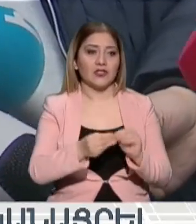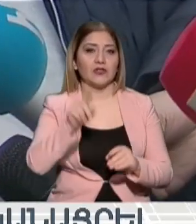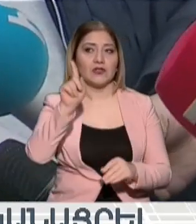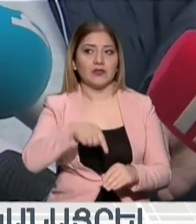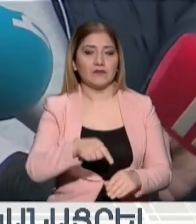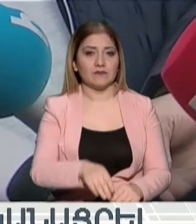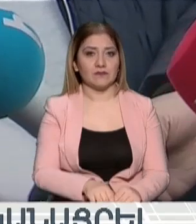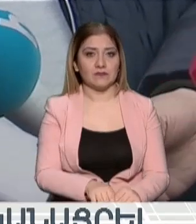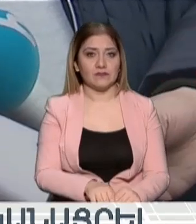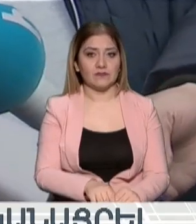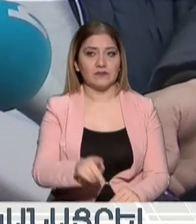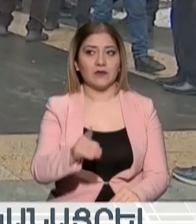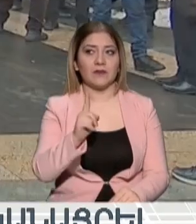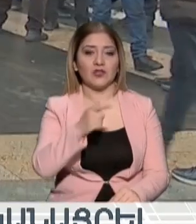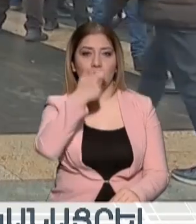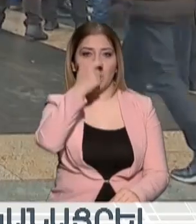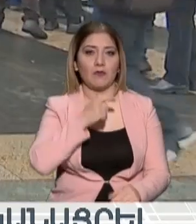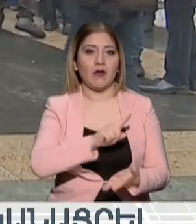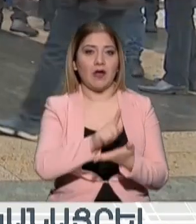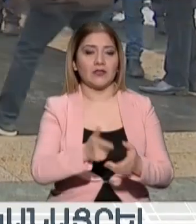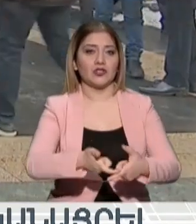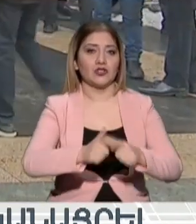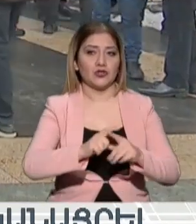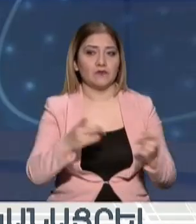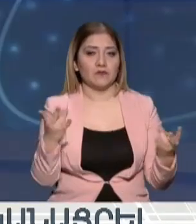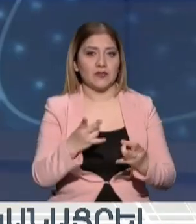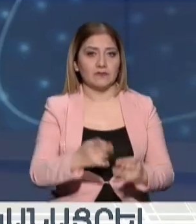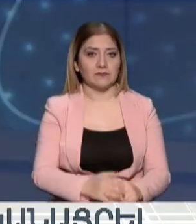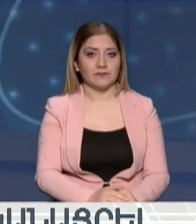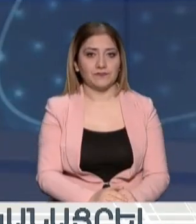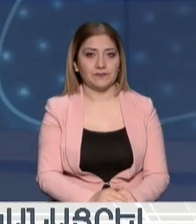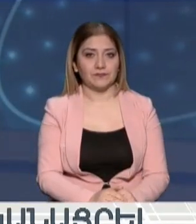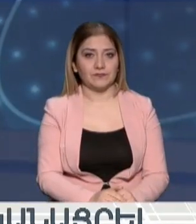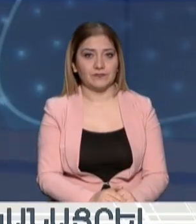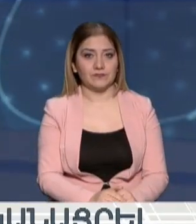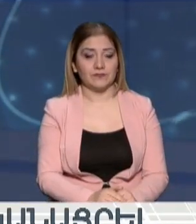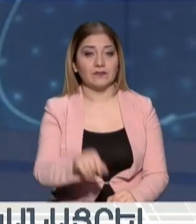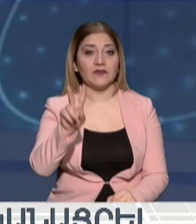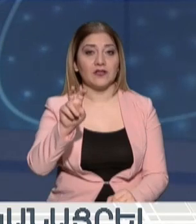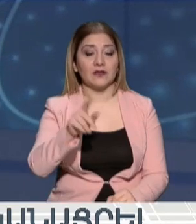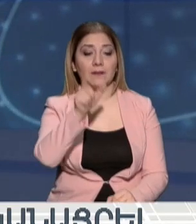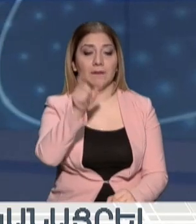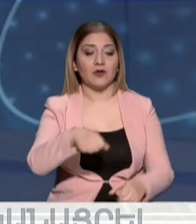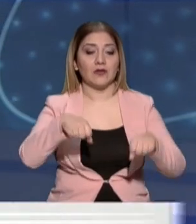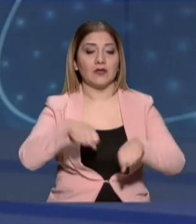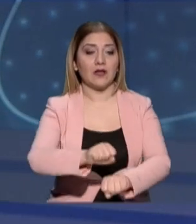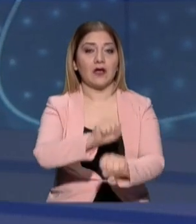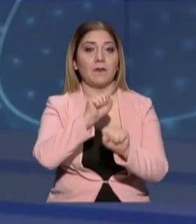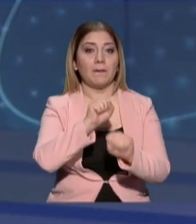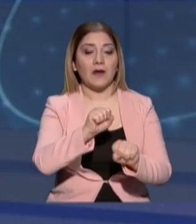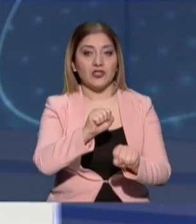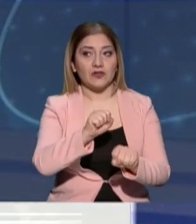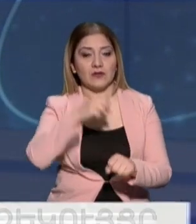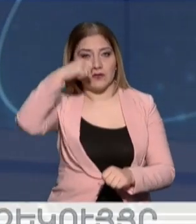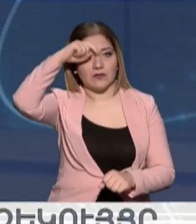գիտակցելու է առաջնային, բայց քաղաքագիր ձևով մեր հարցերը հասցնենք նպատակ։ Արցախի մարդու իրավունքների պաշտպանը